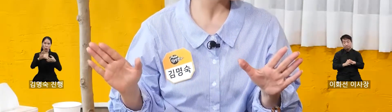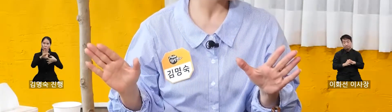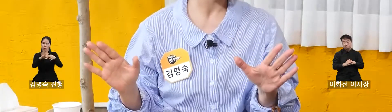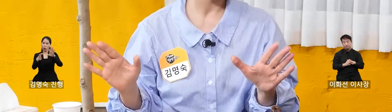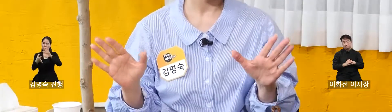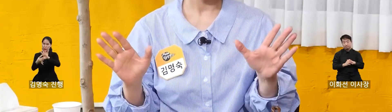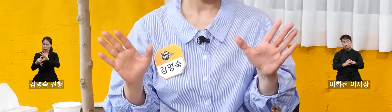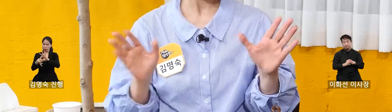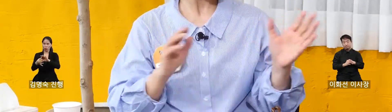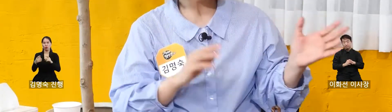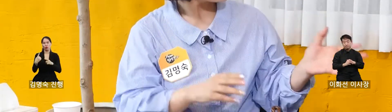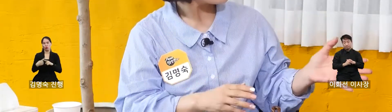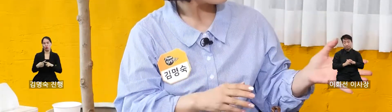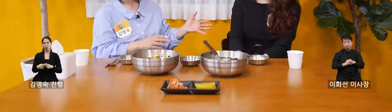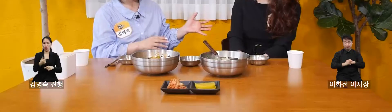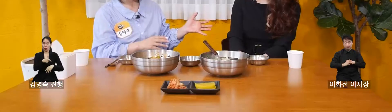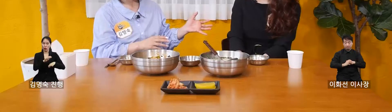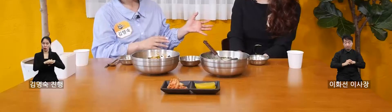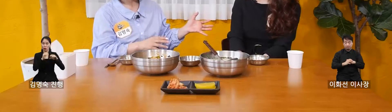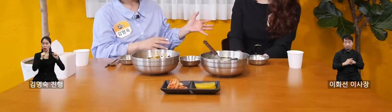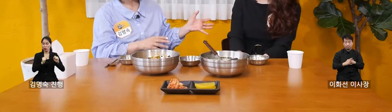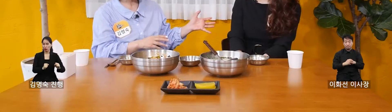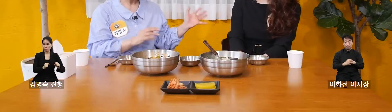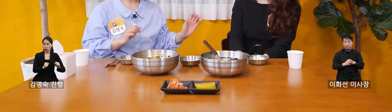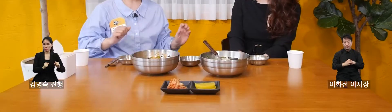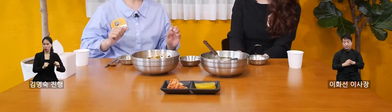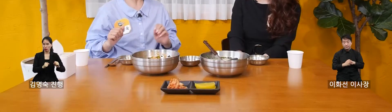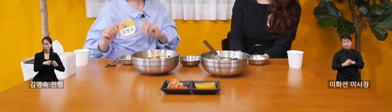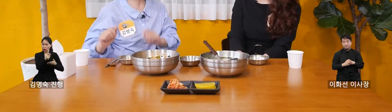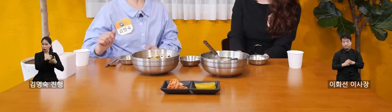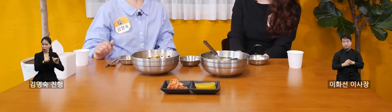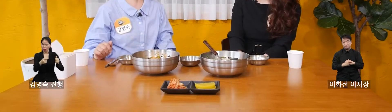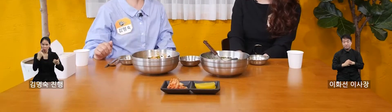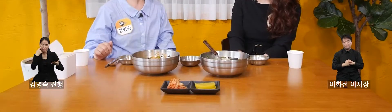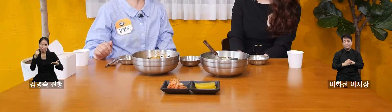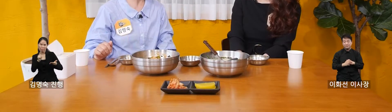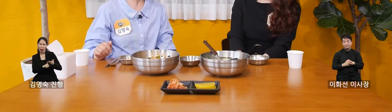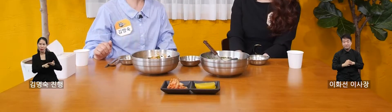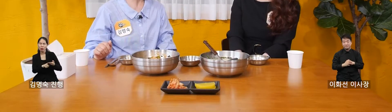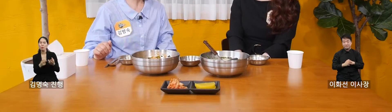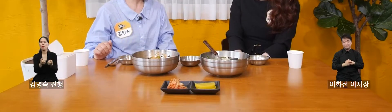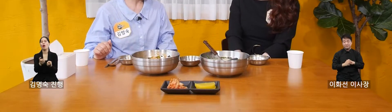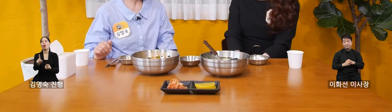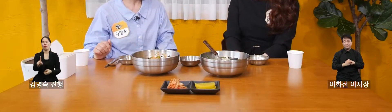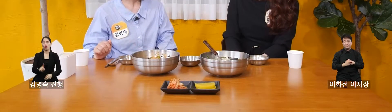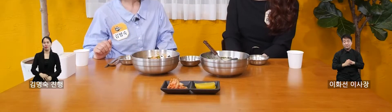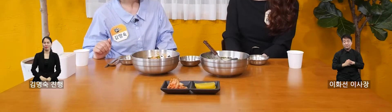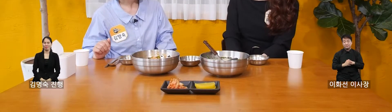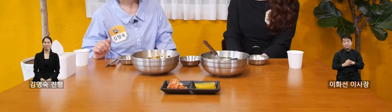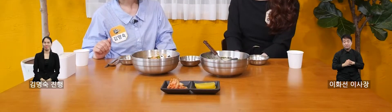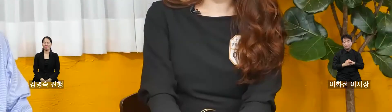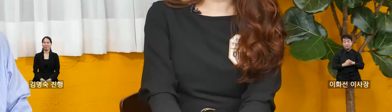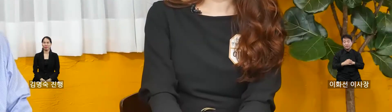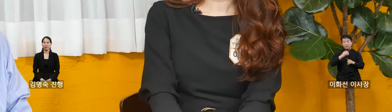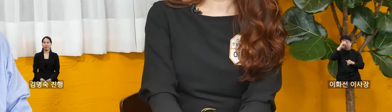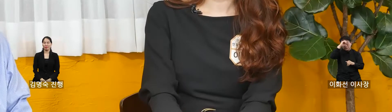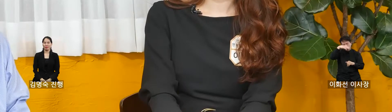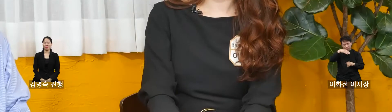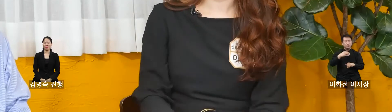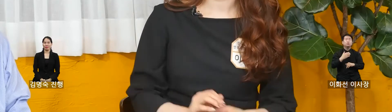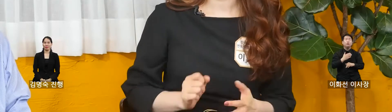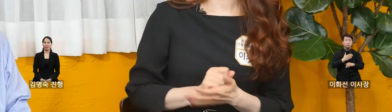올림픽도 그렇고 근데 대전에 계신 우리 작가님을 발굴해냈을까요? 그냥